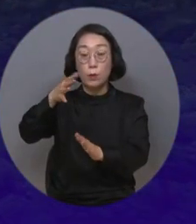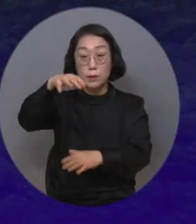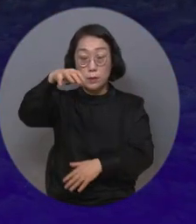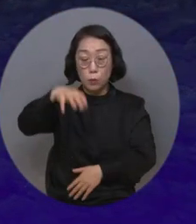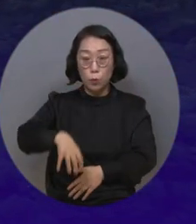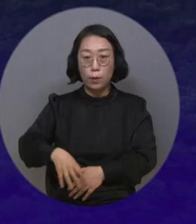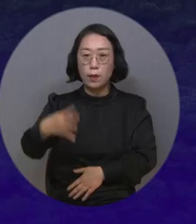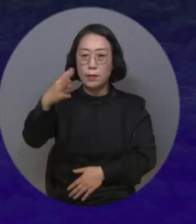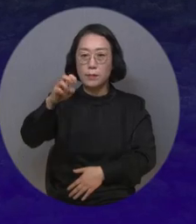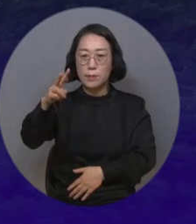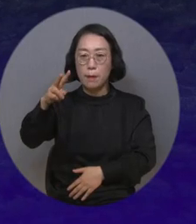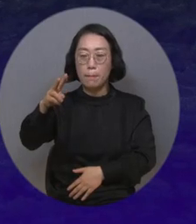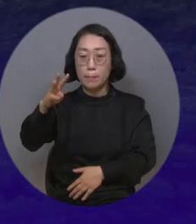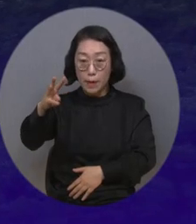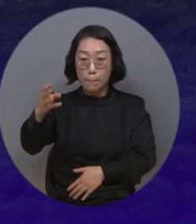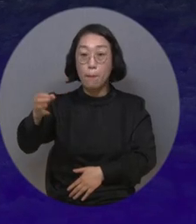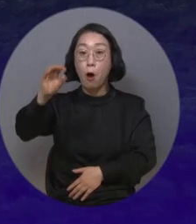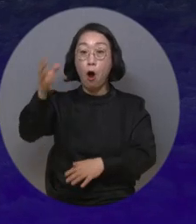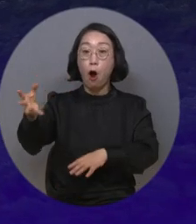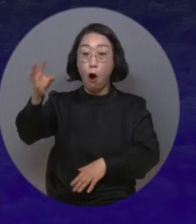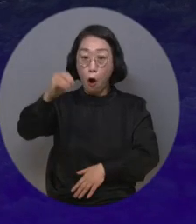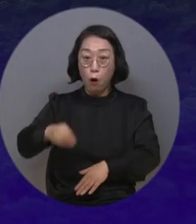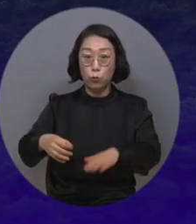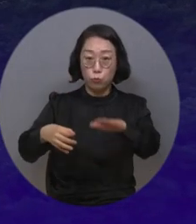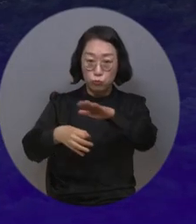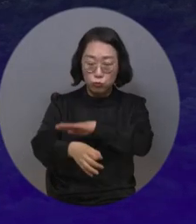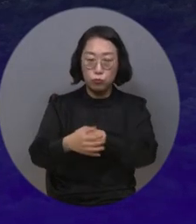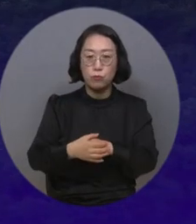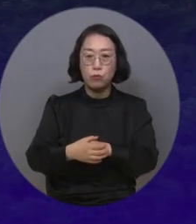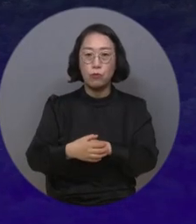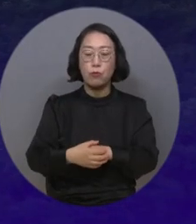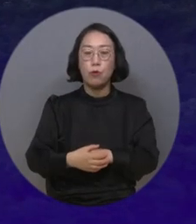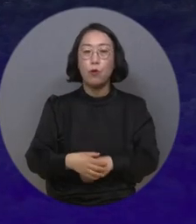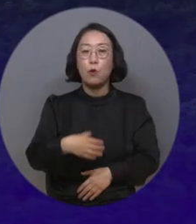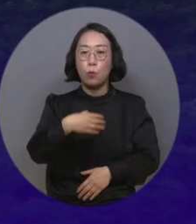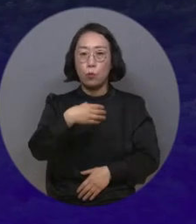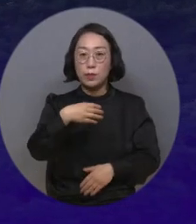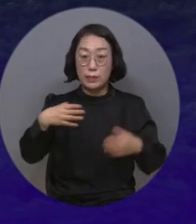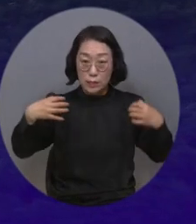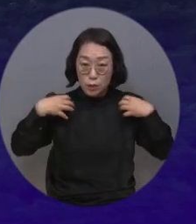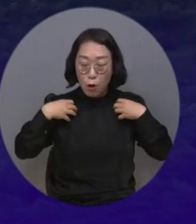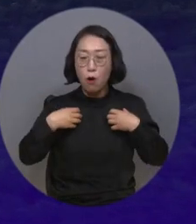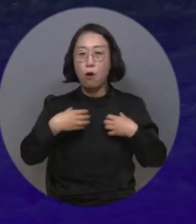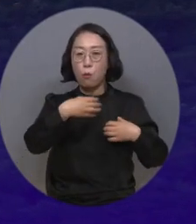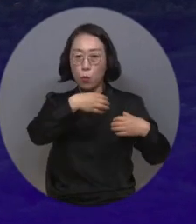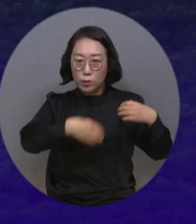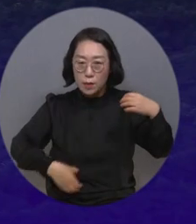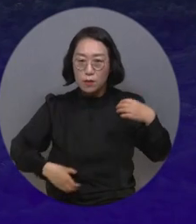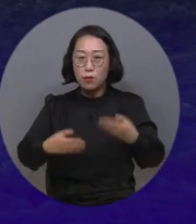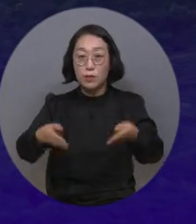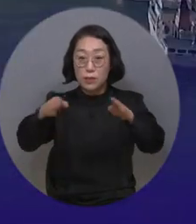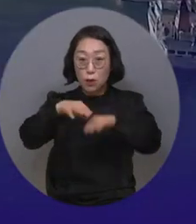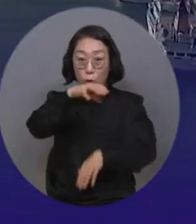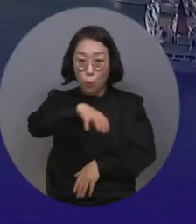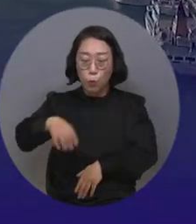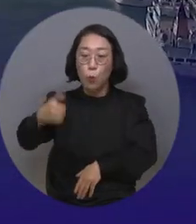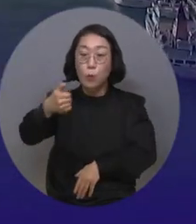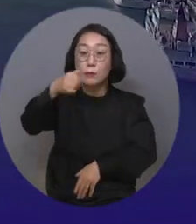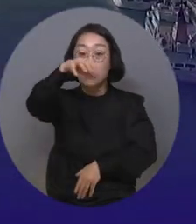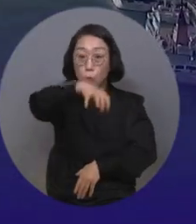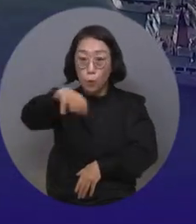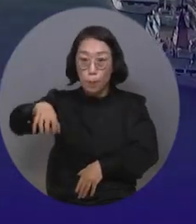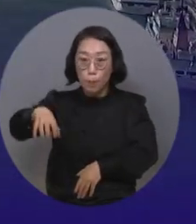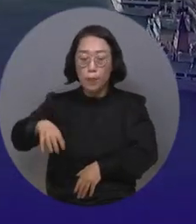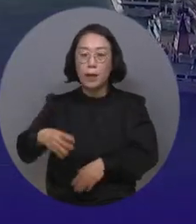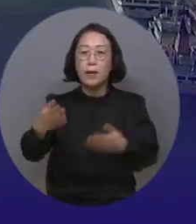43억 여원을 투입해 목포시청 동행정복지센터 장애인복지시설 장애인 단체 등 50여개 기관의 장애인